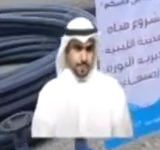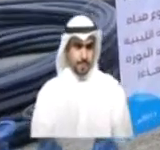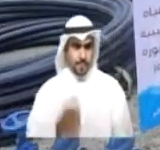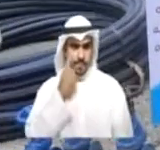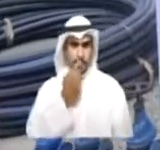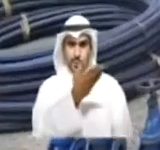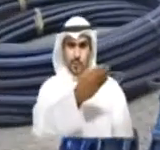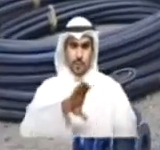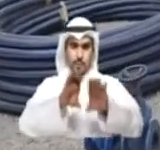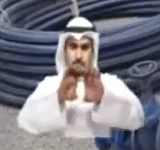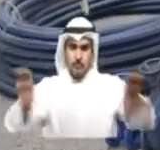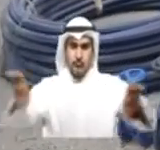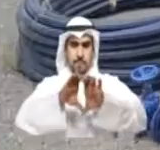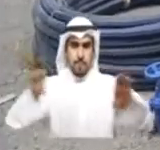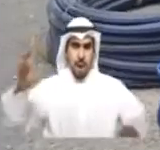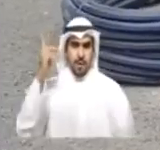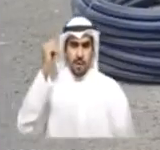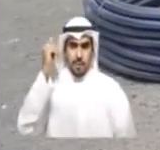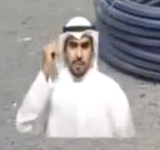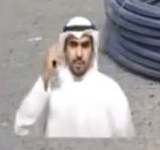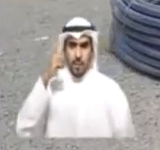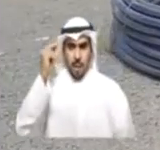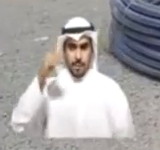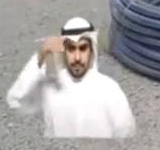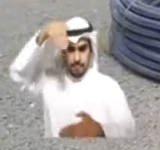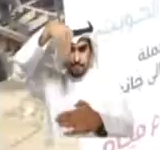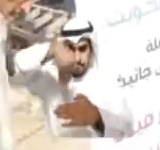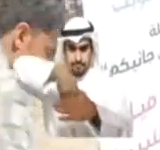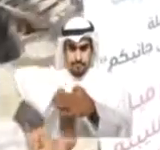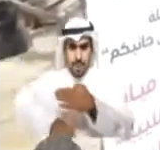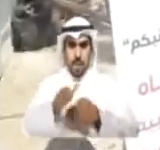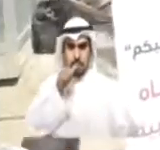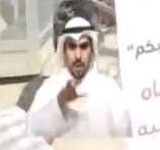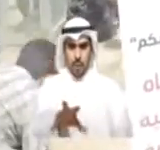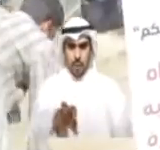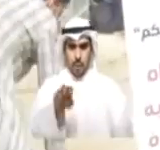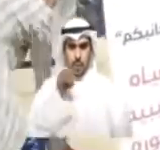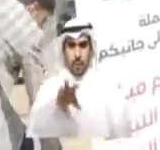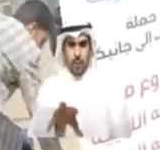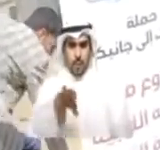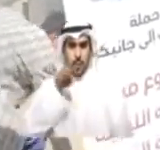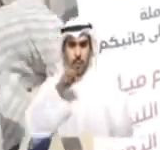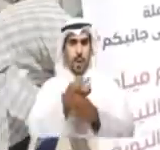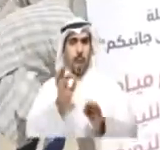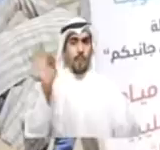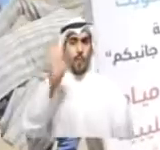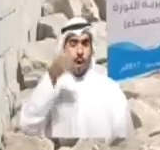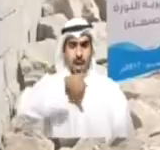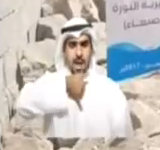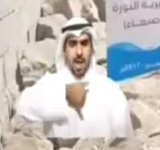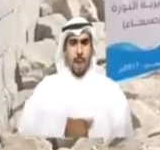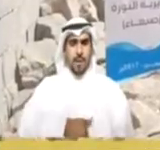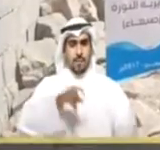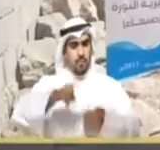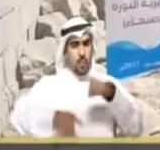أحد أكثر المجالات الإنسانية احتياجا هو قطاع المياه، وخصوصا في العاصمة اليمنية صنعاء، ما